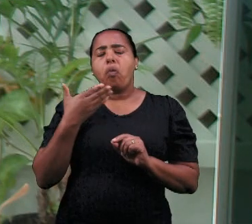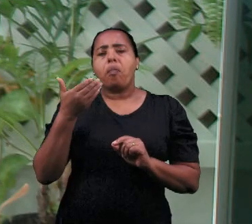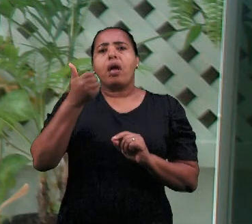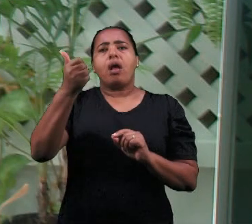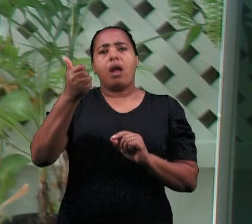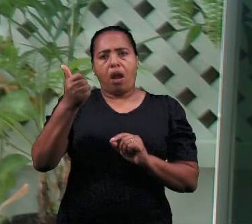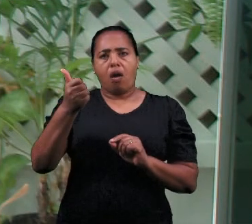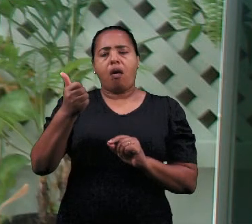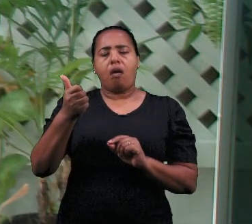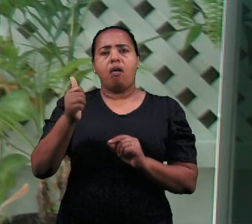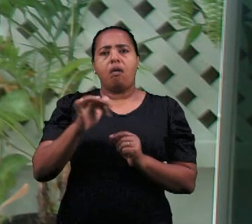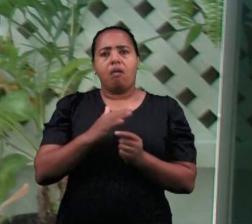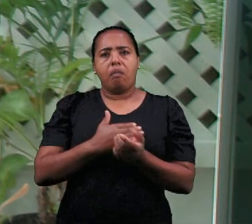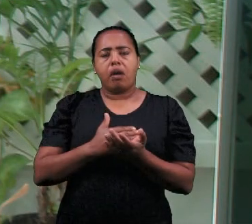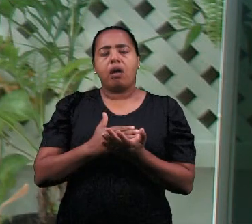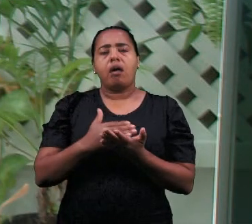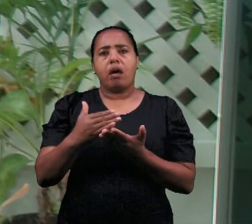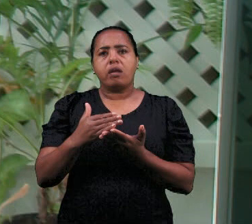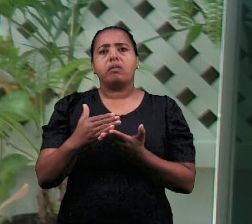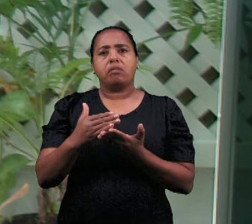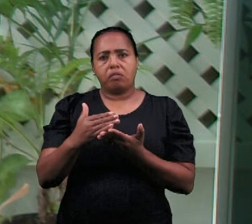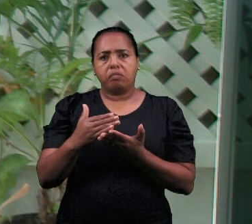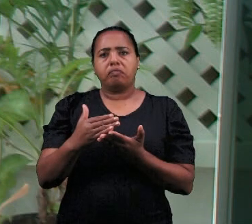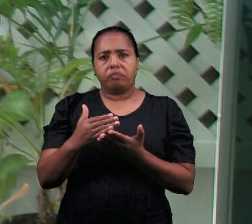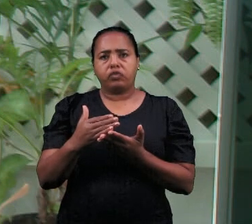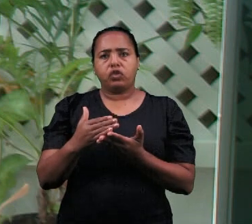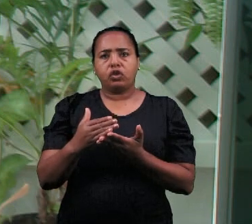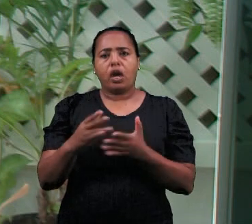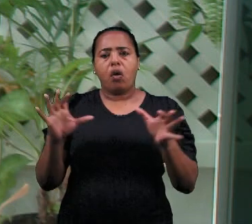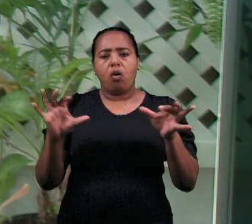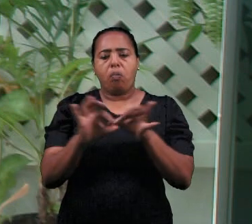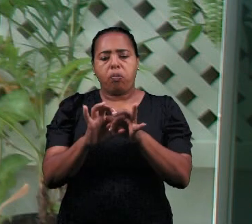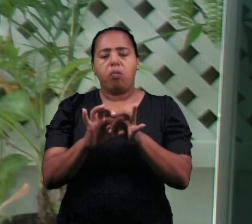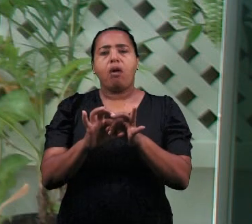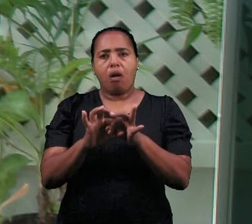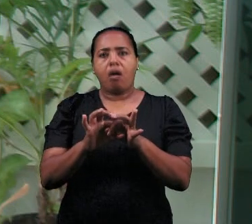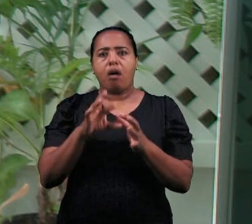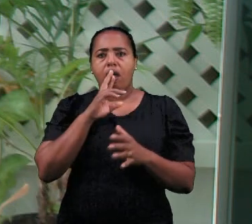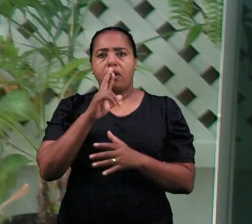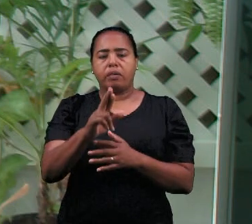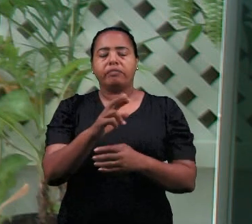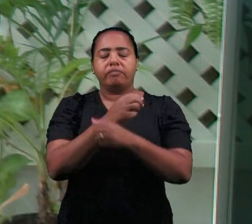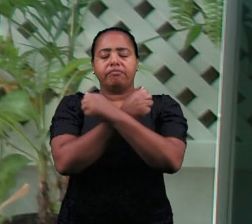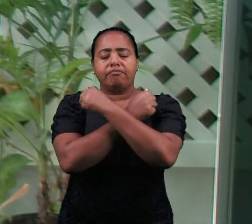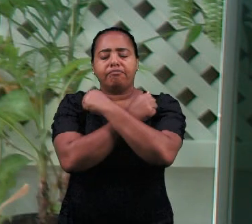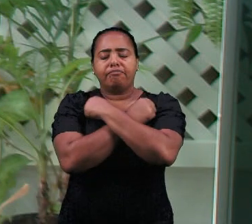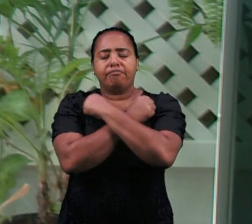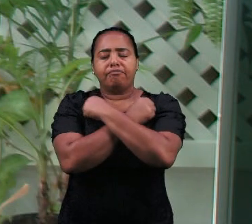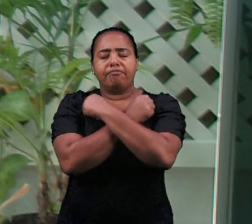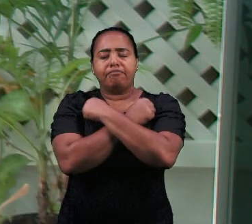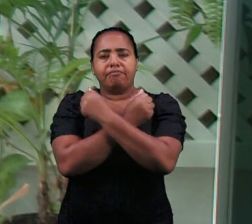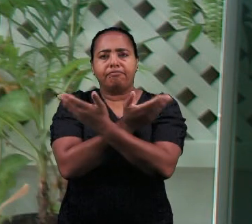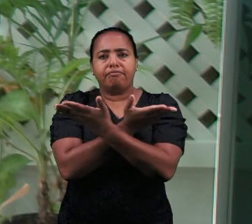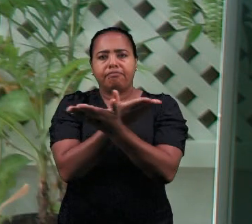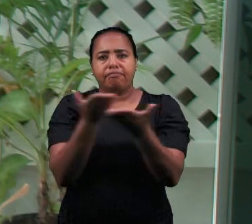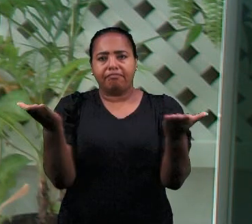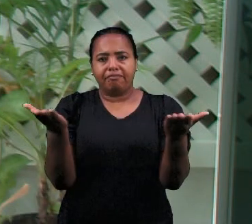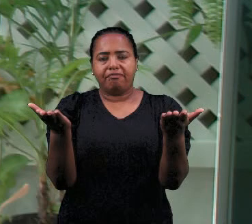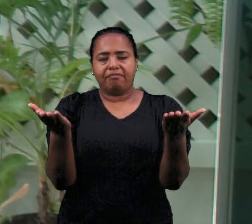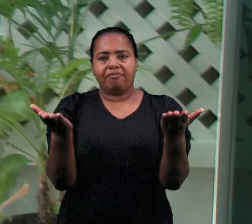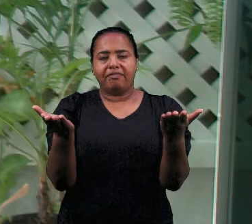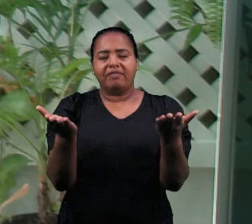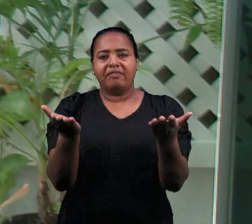recherchez et cherchez à faire le meilleur que vous pouvez pour condenser les réponses. Mes frères,